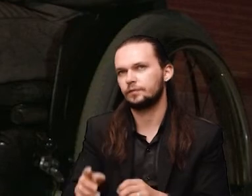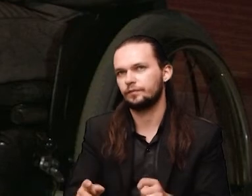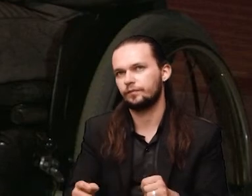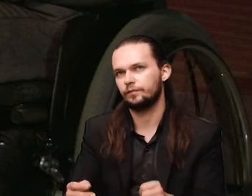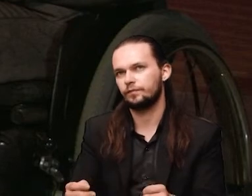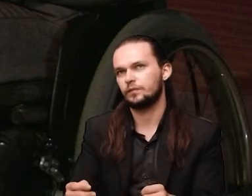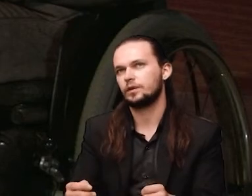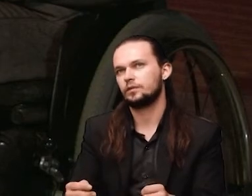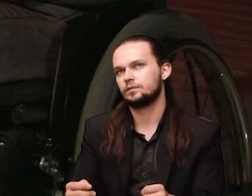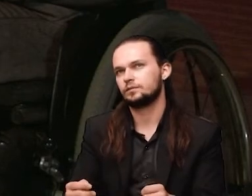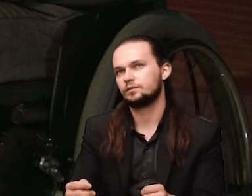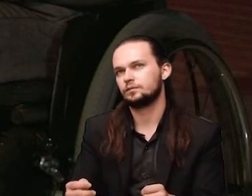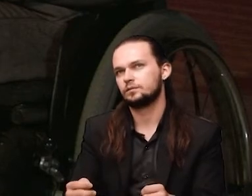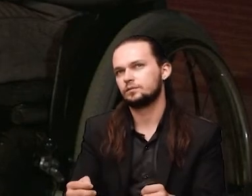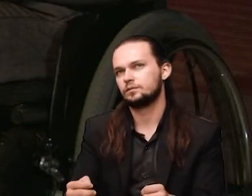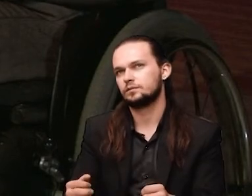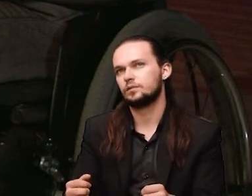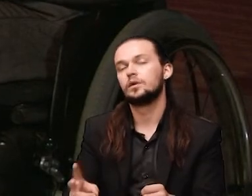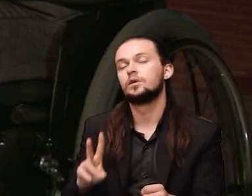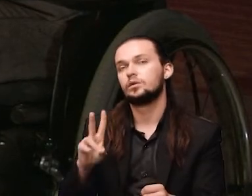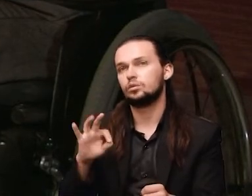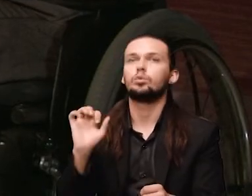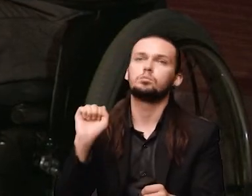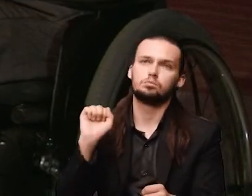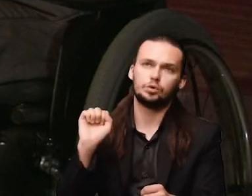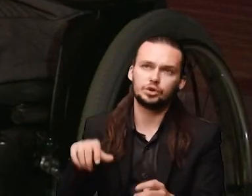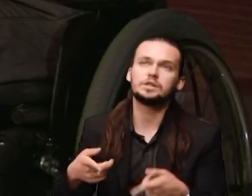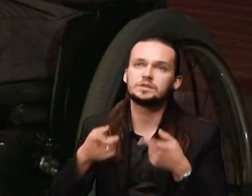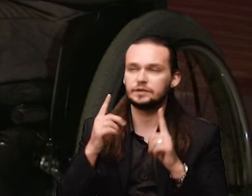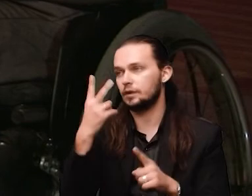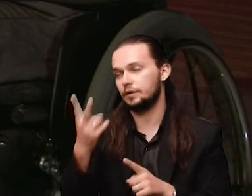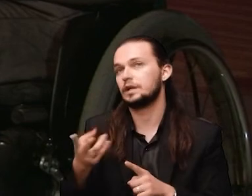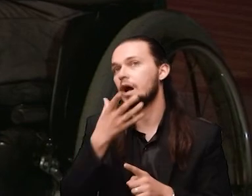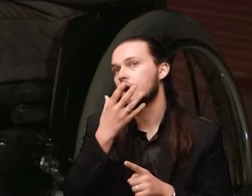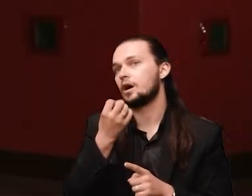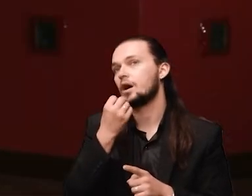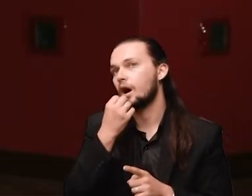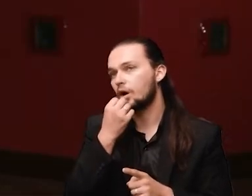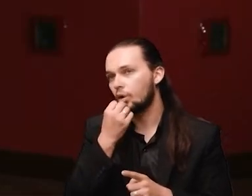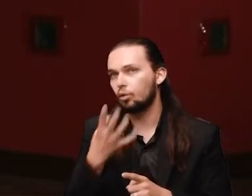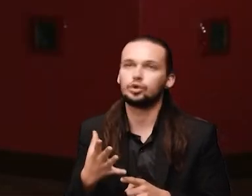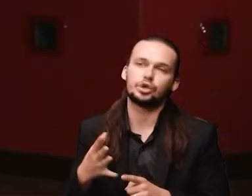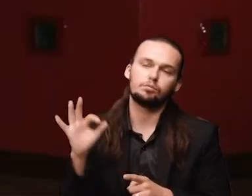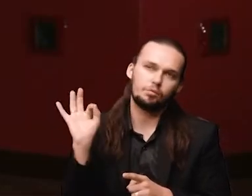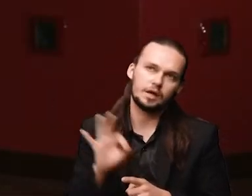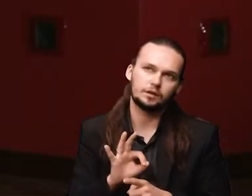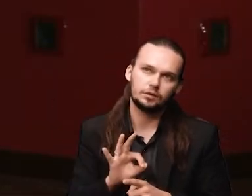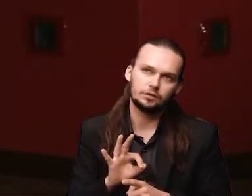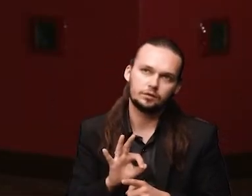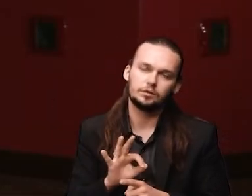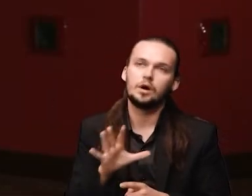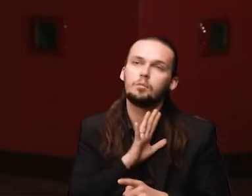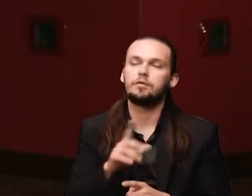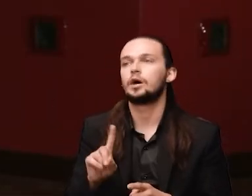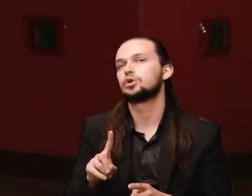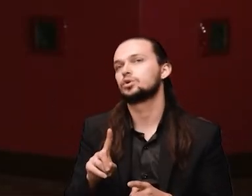постоите, посмотрите, то можно видеть хорошие моменты, когда выходит водитель и помогает, откидывает аппарель,